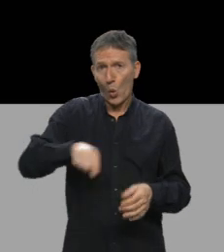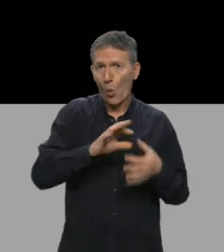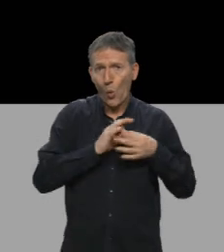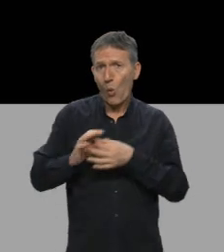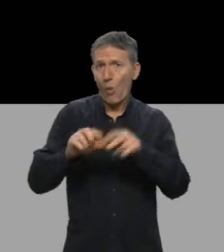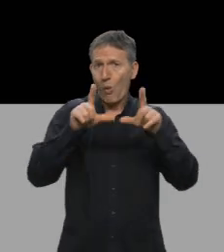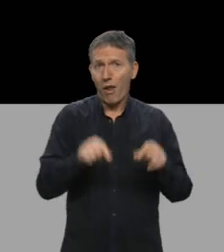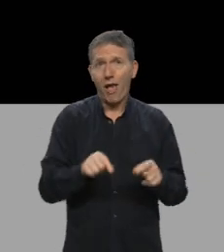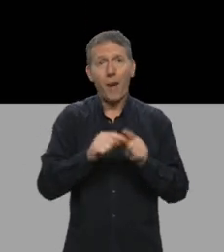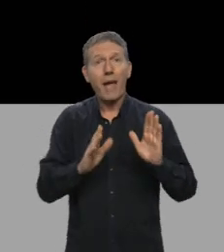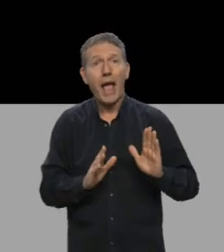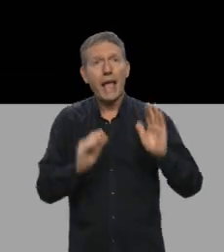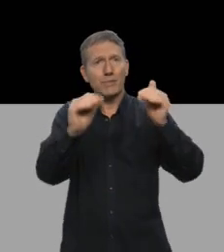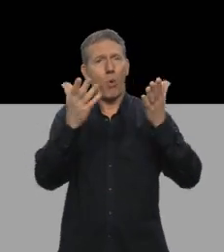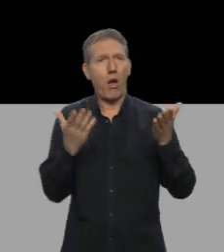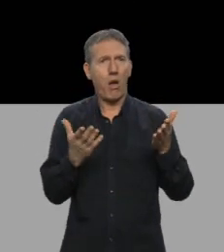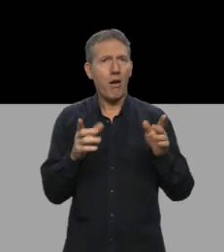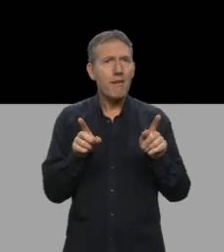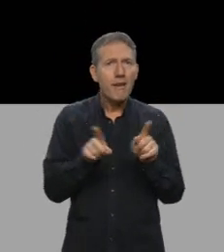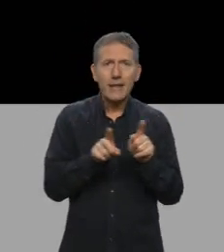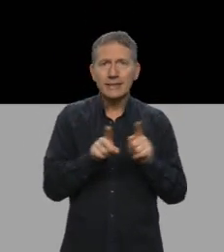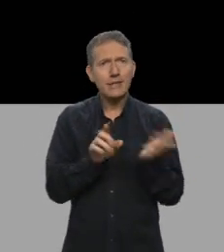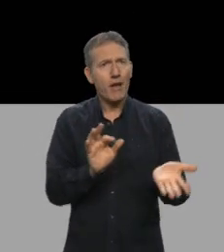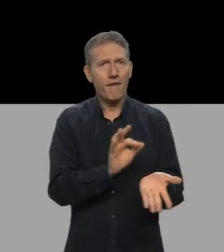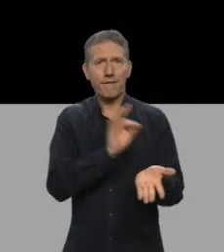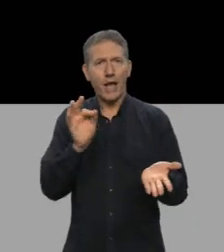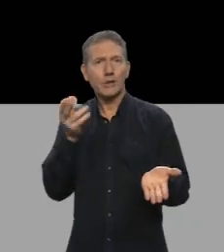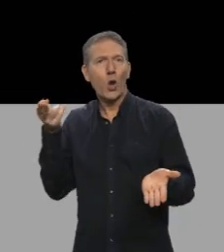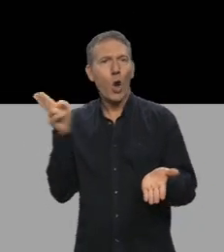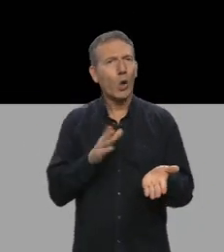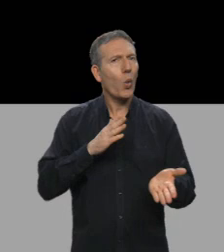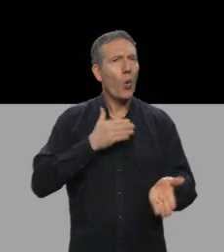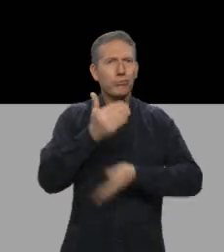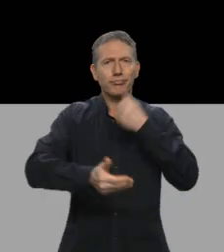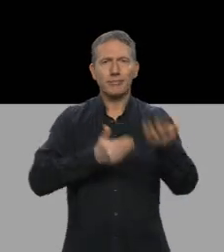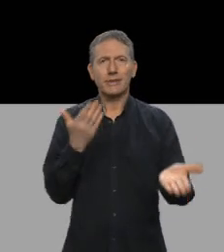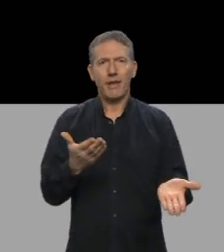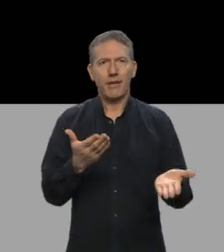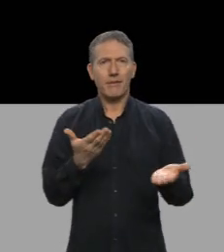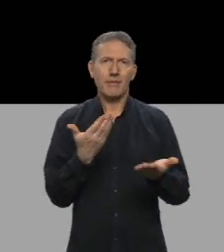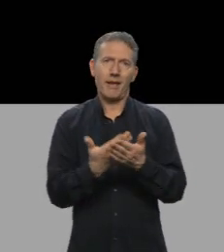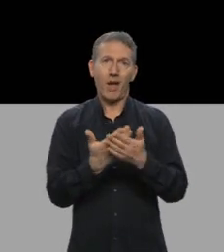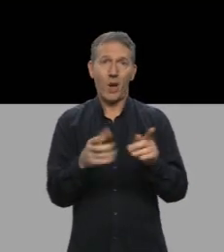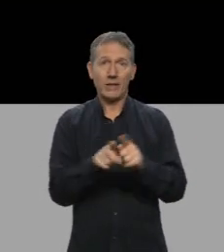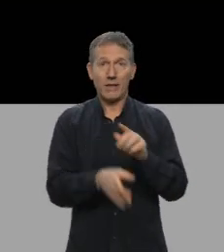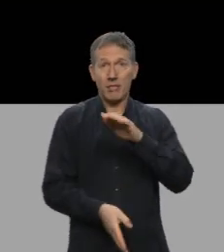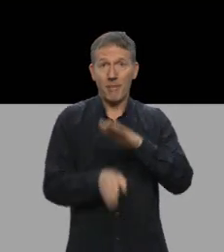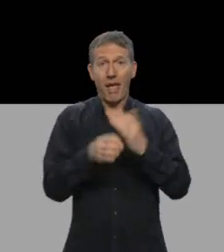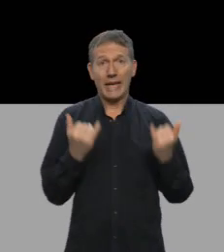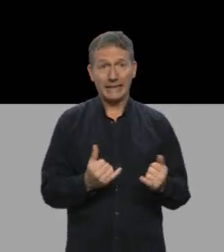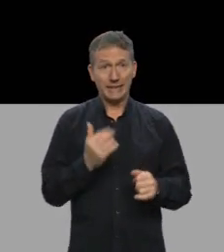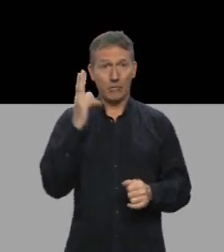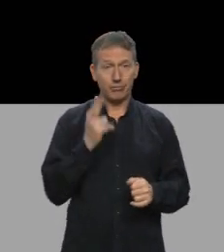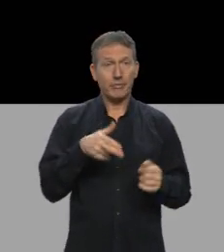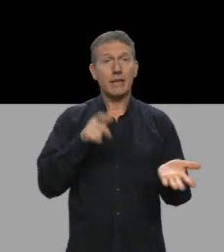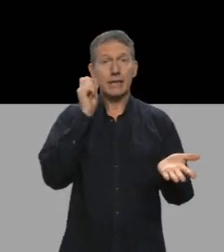à nous tous. Il est l'espoir. Il est la France qui revient. Et il est à partir de